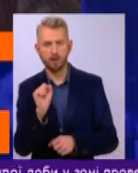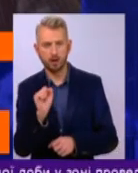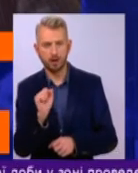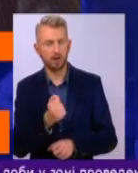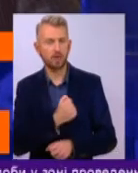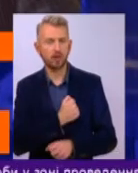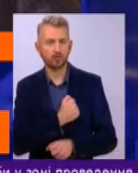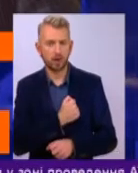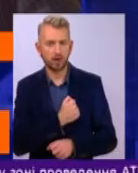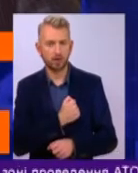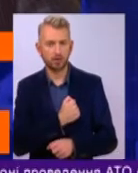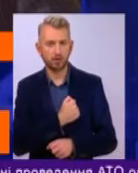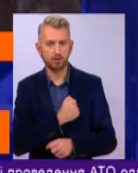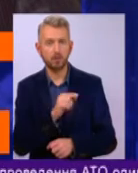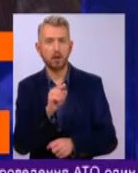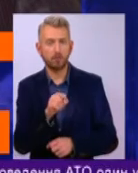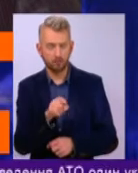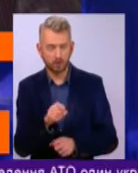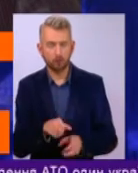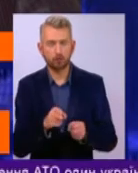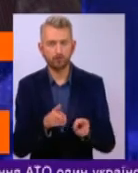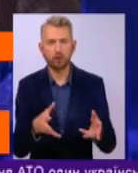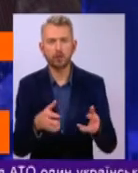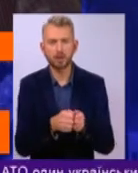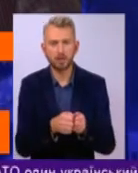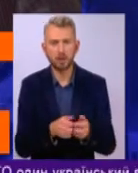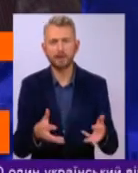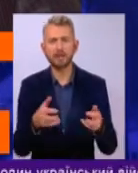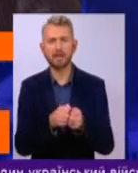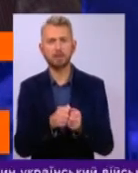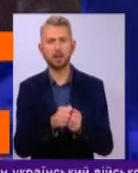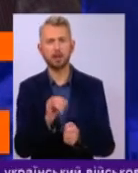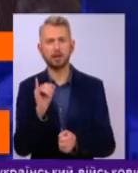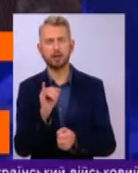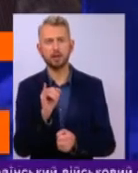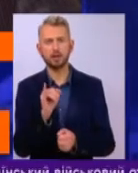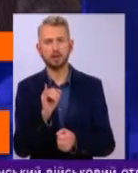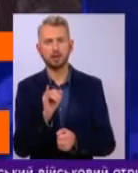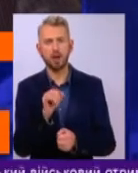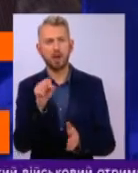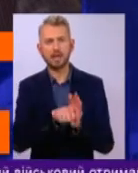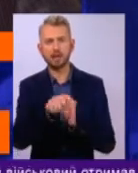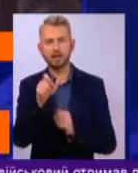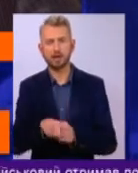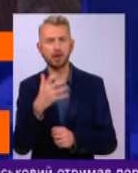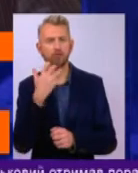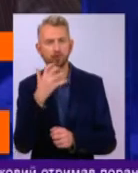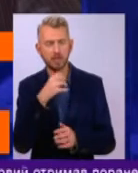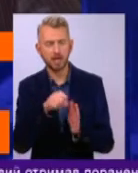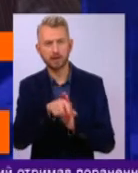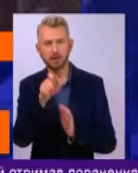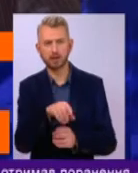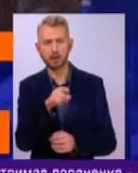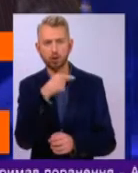жаль, це є затриманий злочинці. Затриманий значить, кілер, чеченський кілер